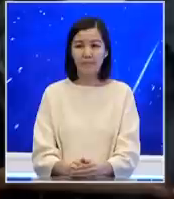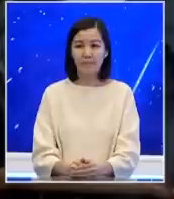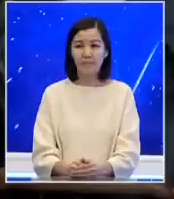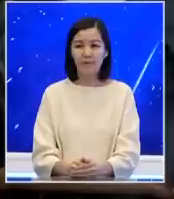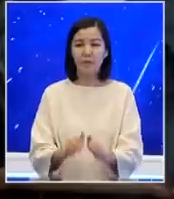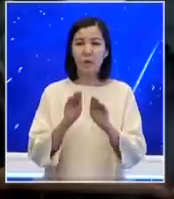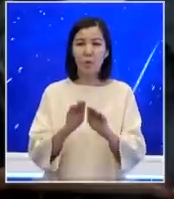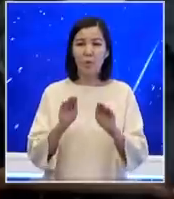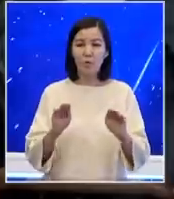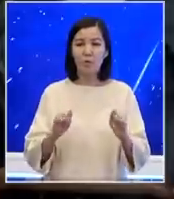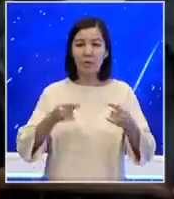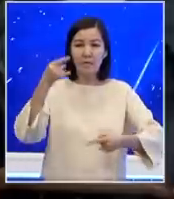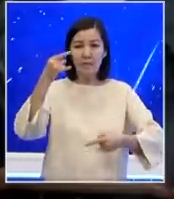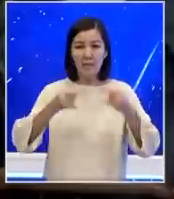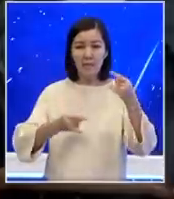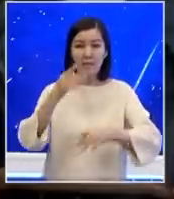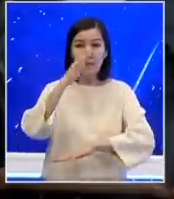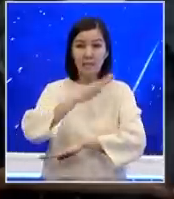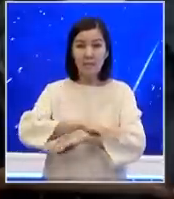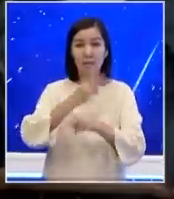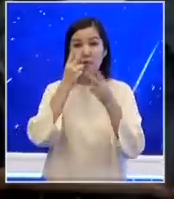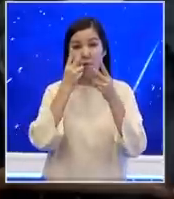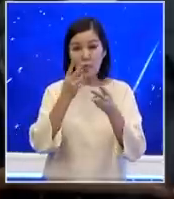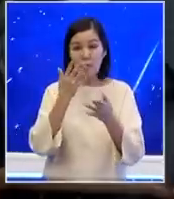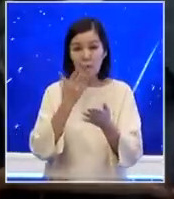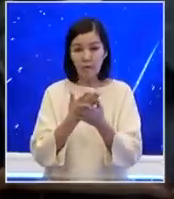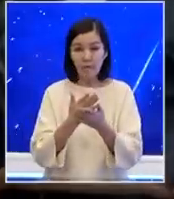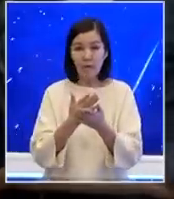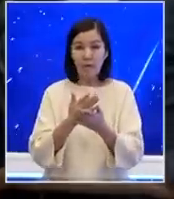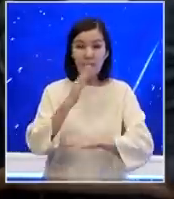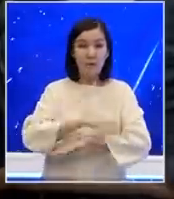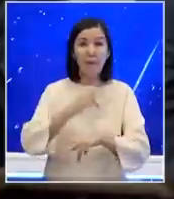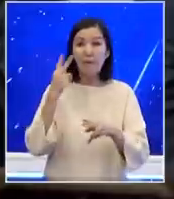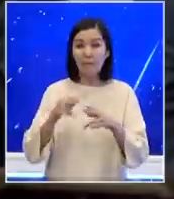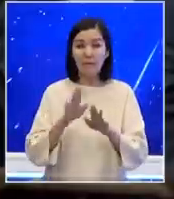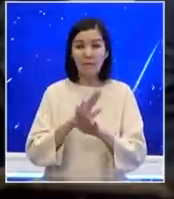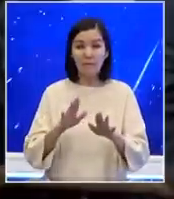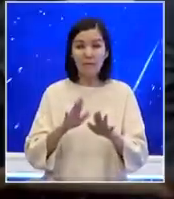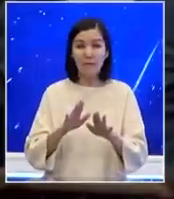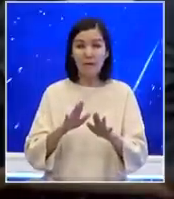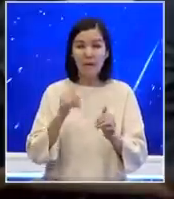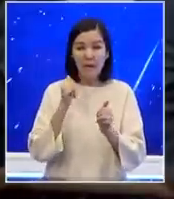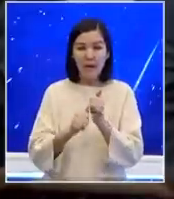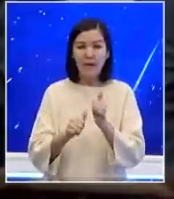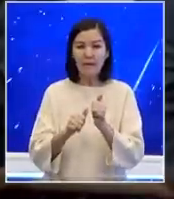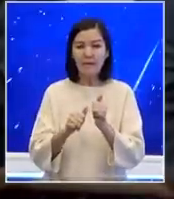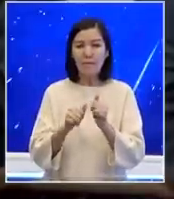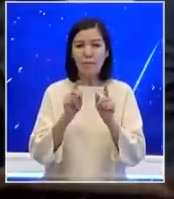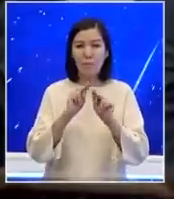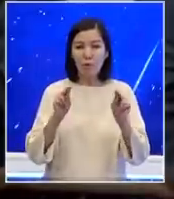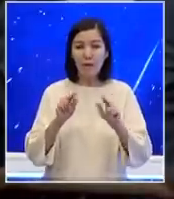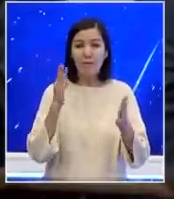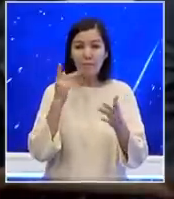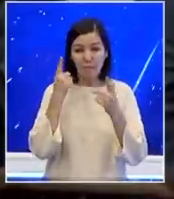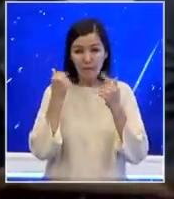Оқушы теледидардан сабақты көріп қана қойып, болды осымен сабақ бітті деген емес. Әр мұғалім бүгіні біледі, оның әр қарай жұмысы бар екен.